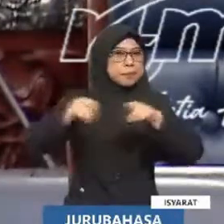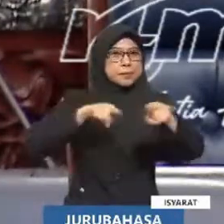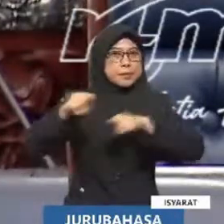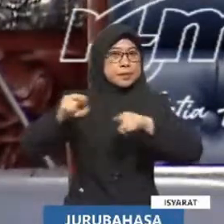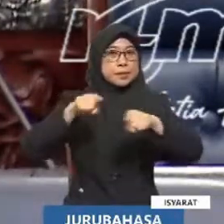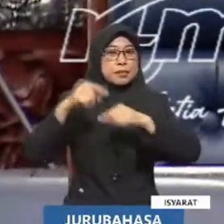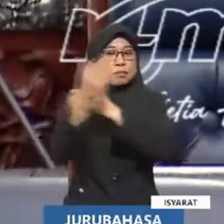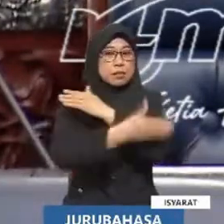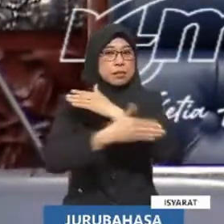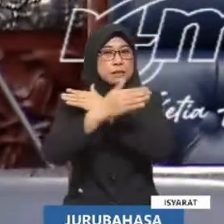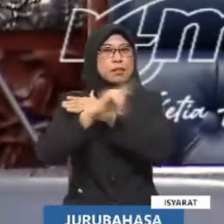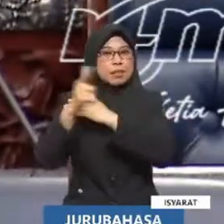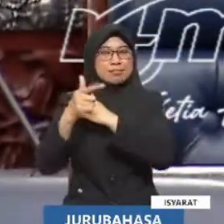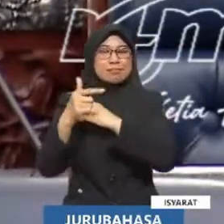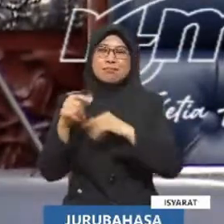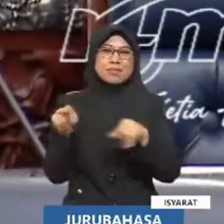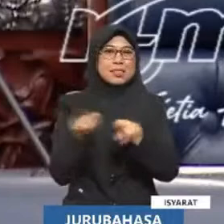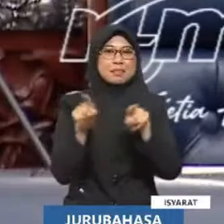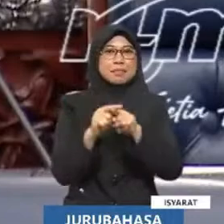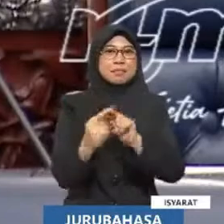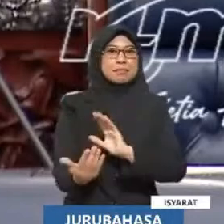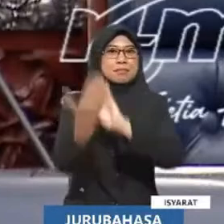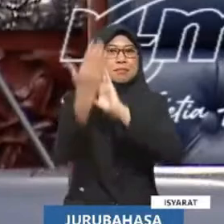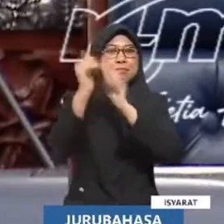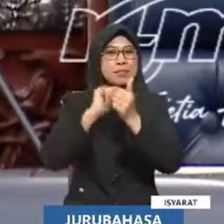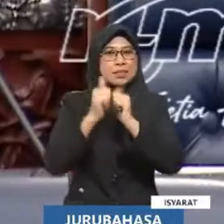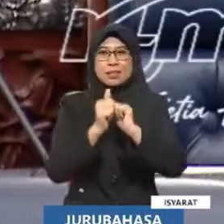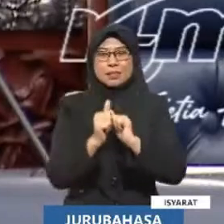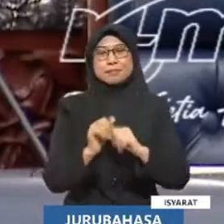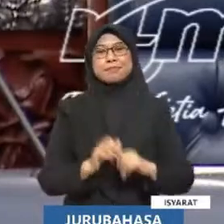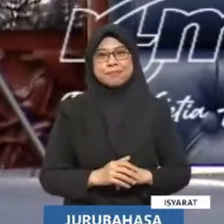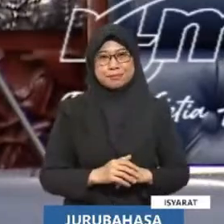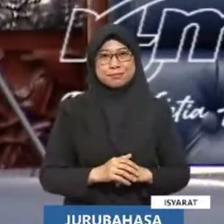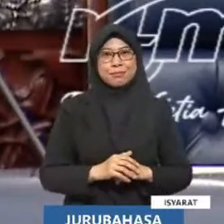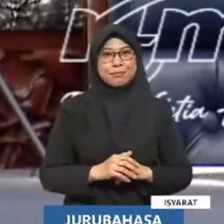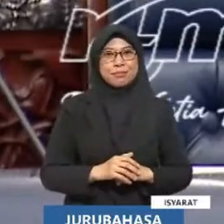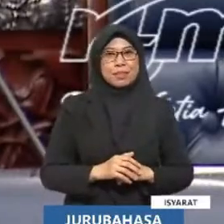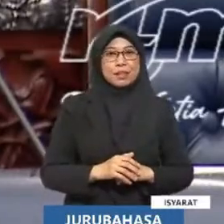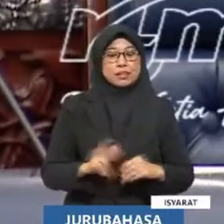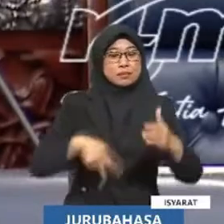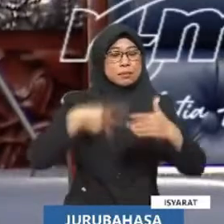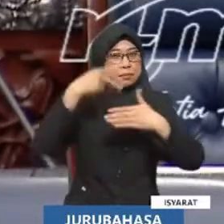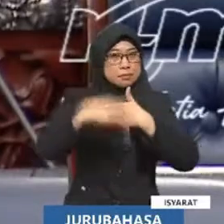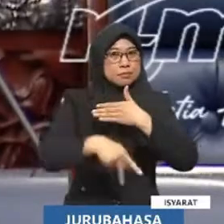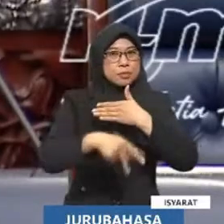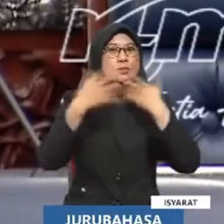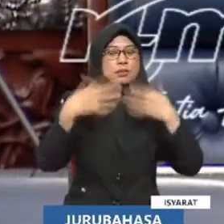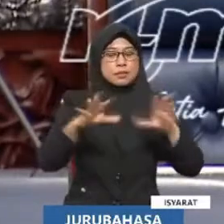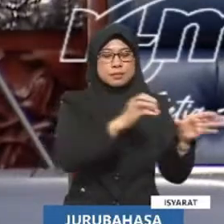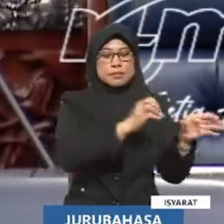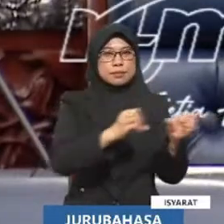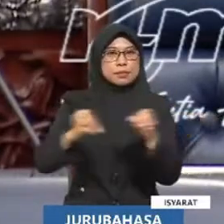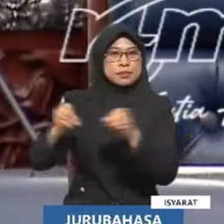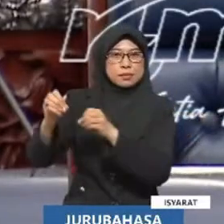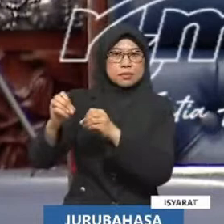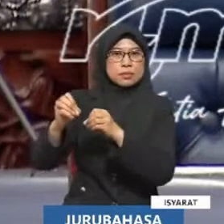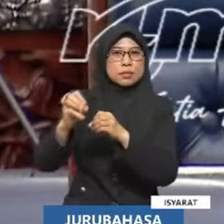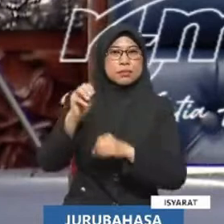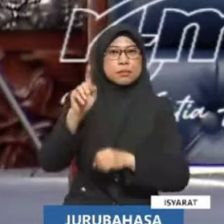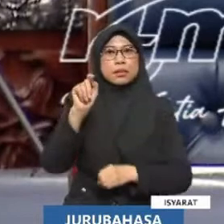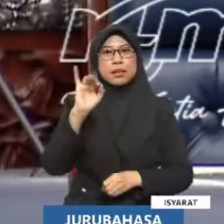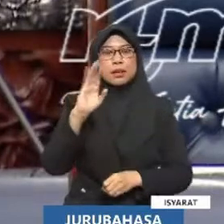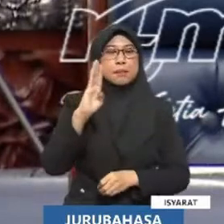ini juga negara juga menghadapi masalah yang sama namun demikian dalam program-program yang telah dianjurkan